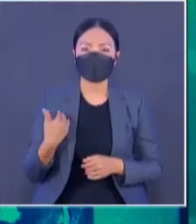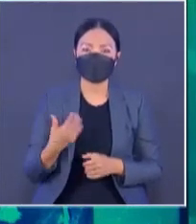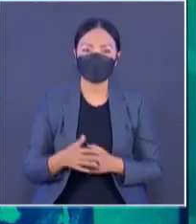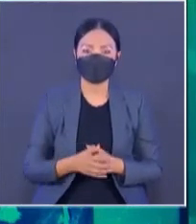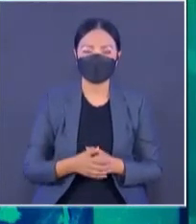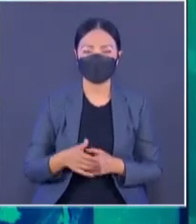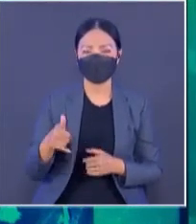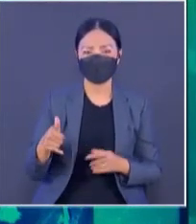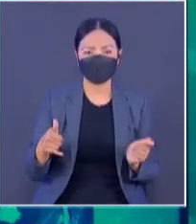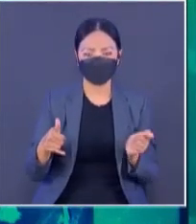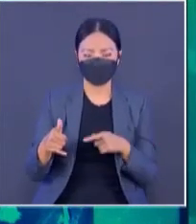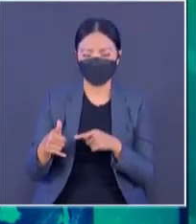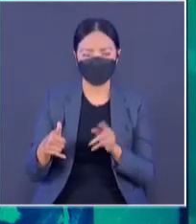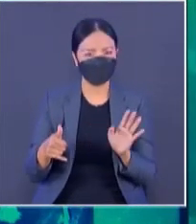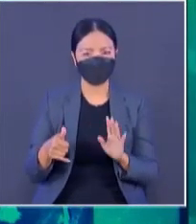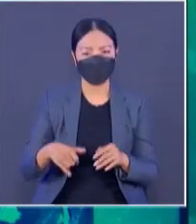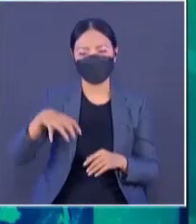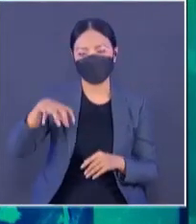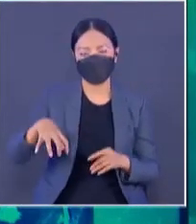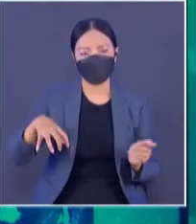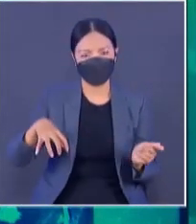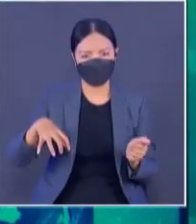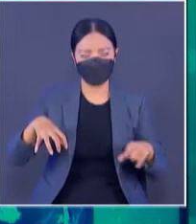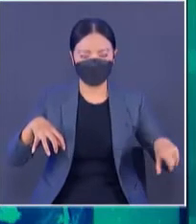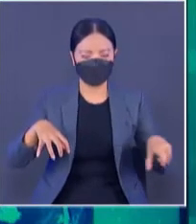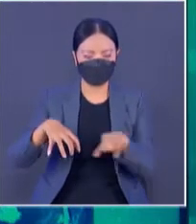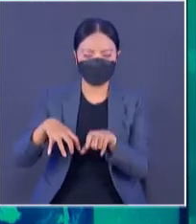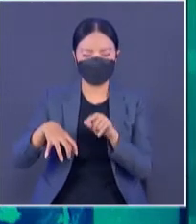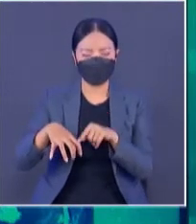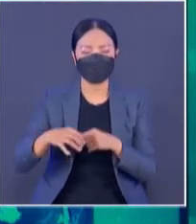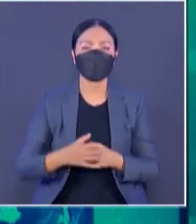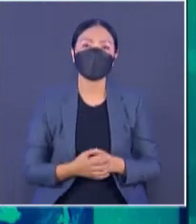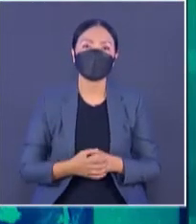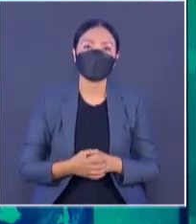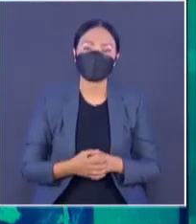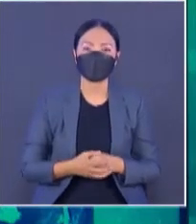ข้าบุคคลนะ ครับ เขาจะจ่ายเงินเข้าหน่วยงานเข้าองค์กร ใช่ชื่อคนเลยอ่ะบัญชีต้